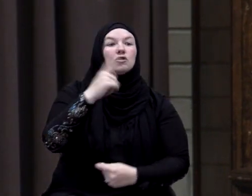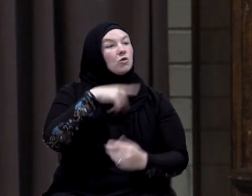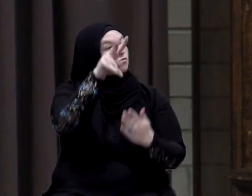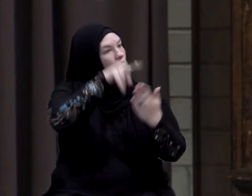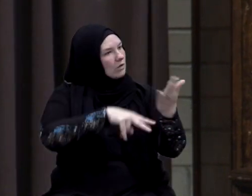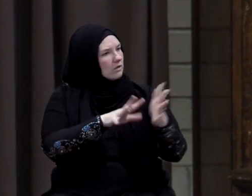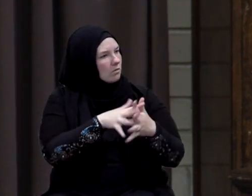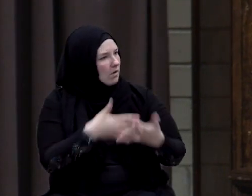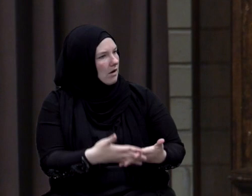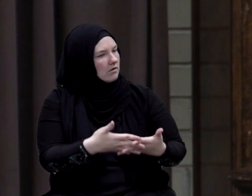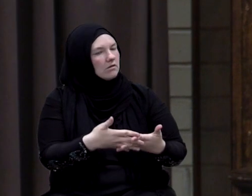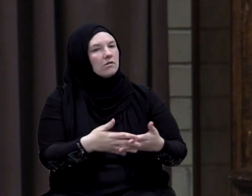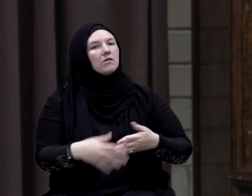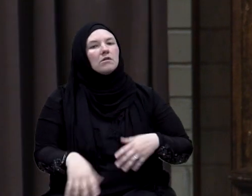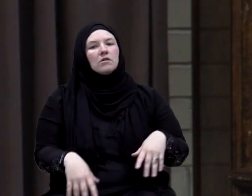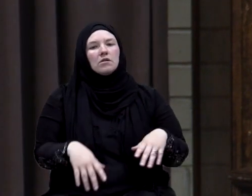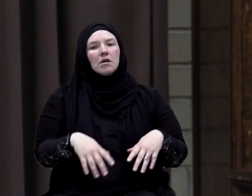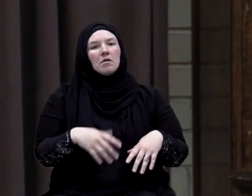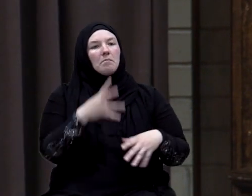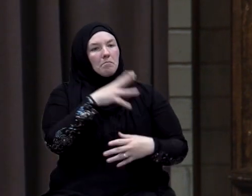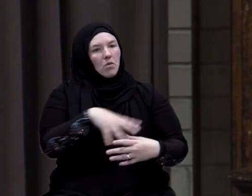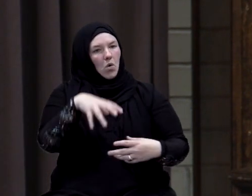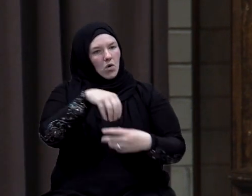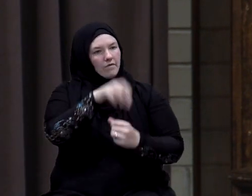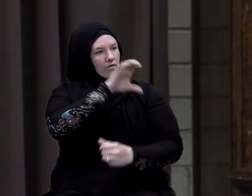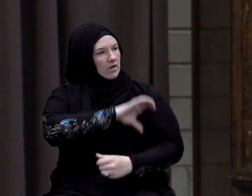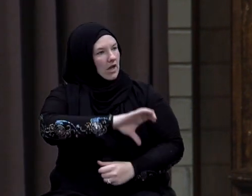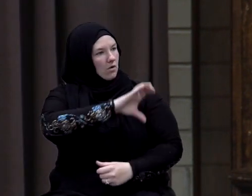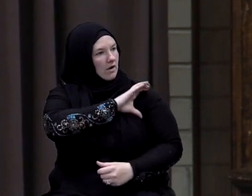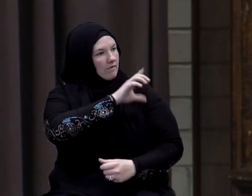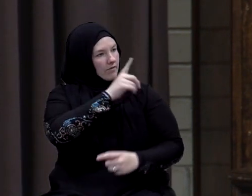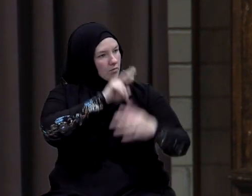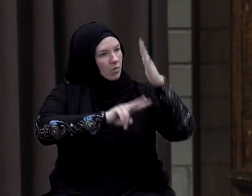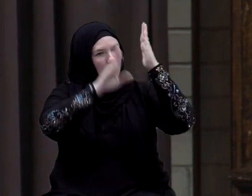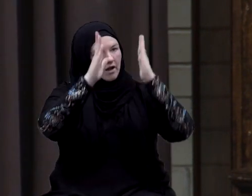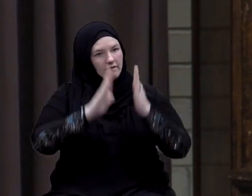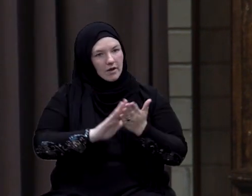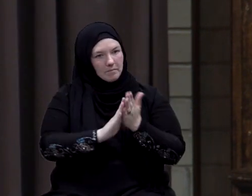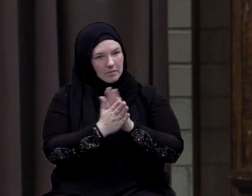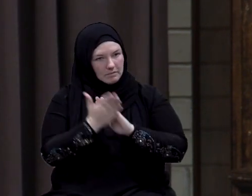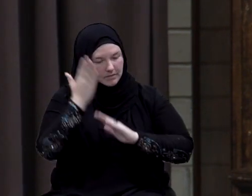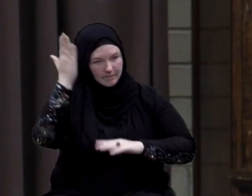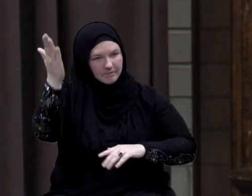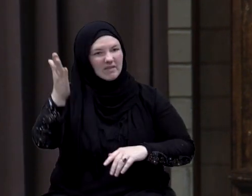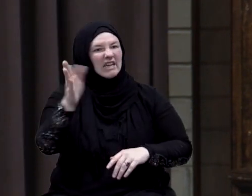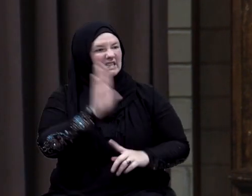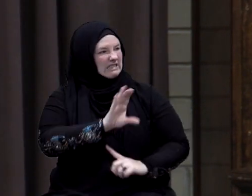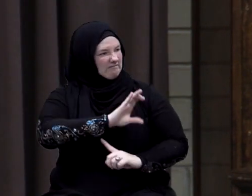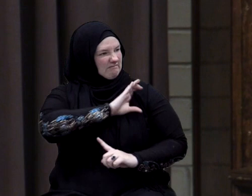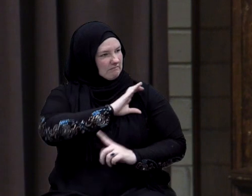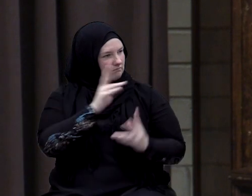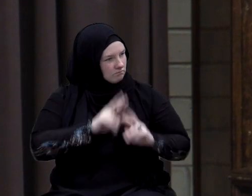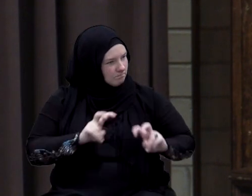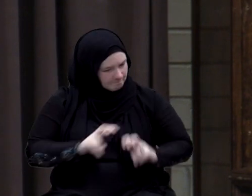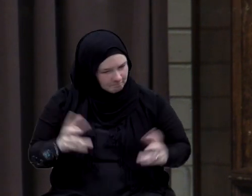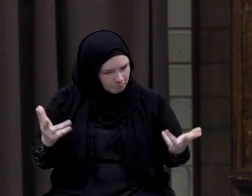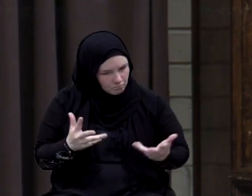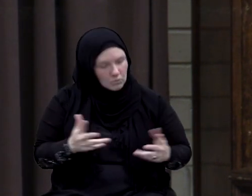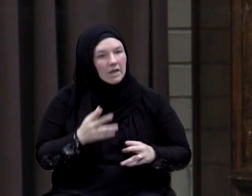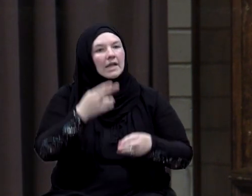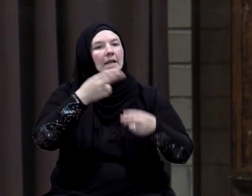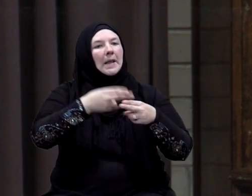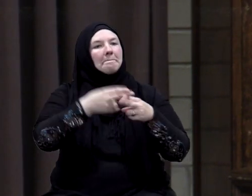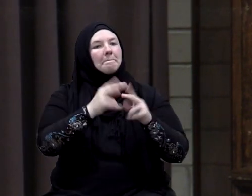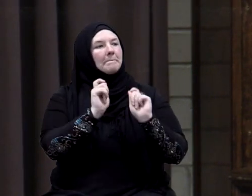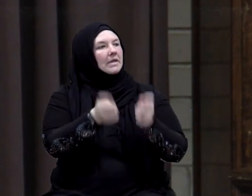the Quran, part of the qualities of the Prophet sallallahu alaihi wasallam, بِالْمُؤْمِنِينَ رَؤُوفٌ